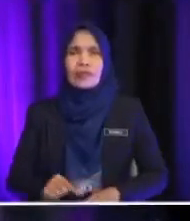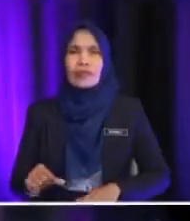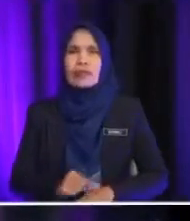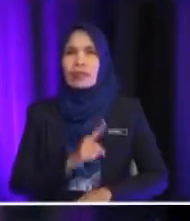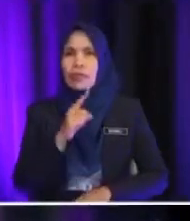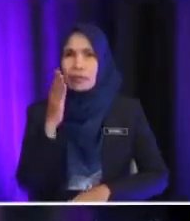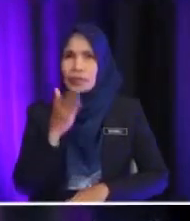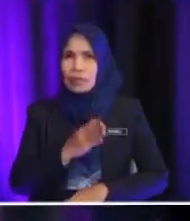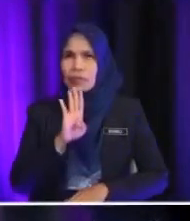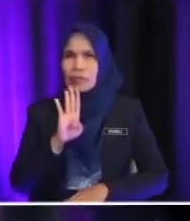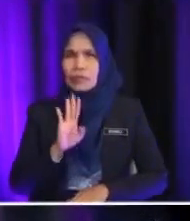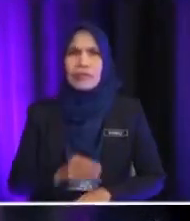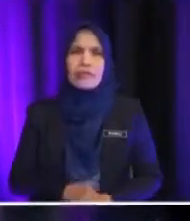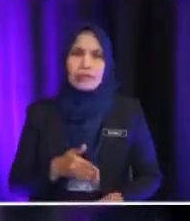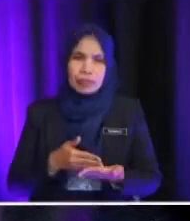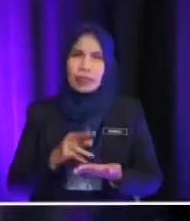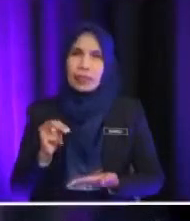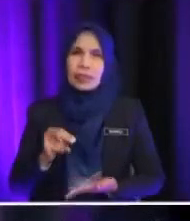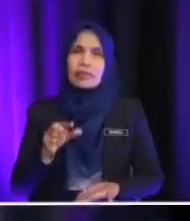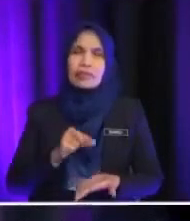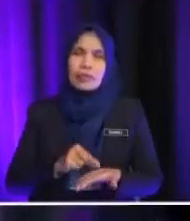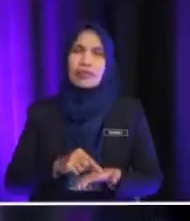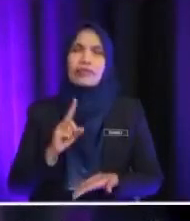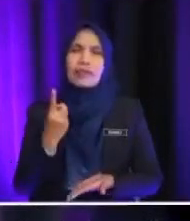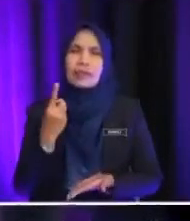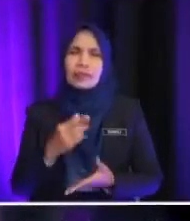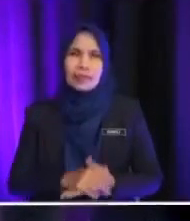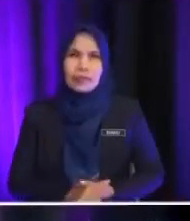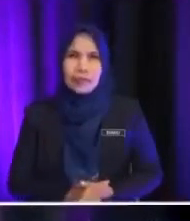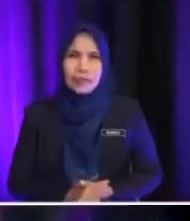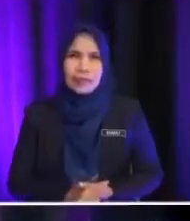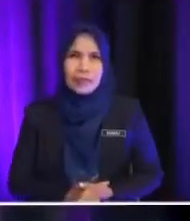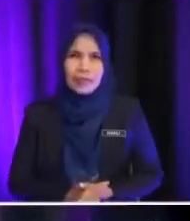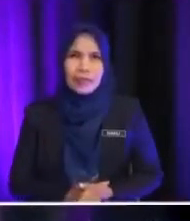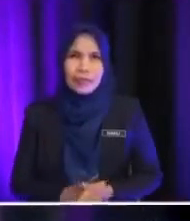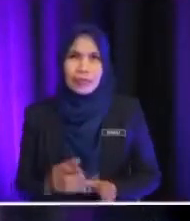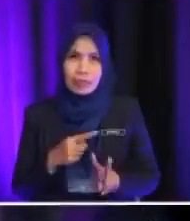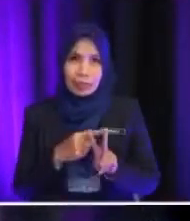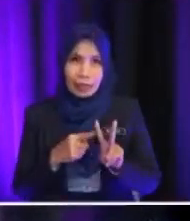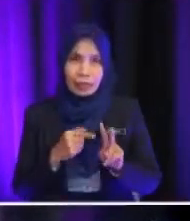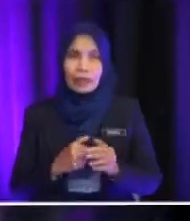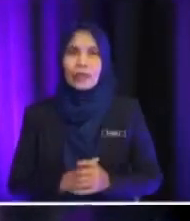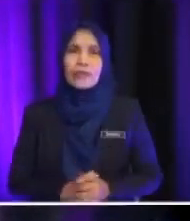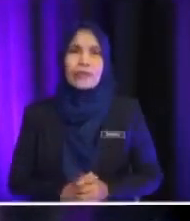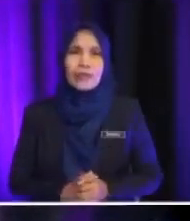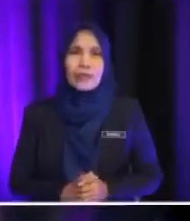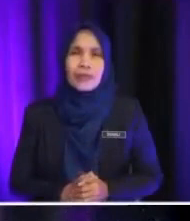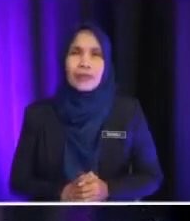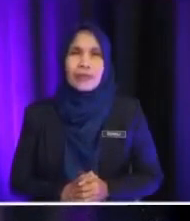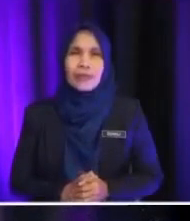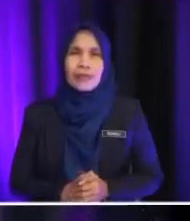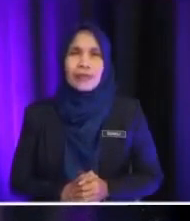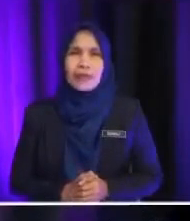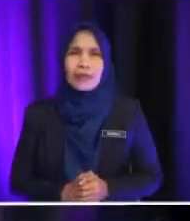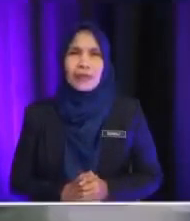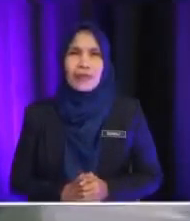ayam sahaja. Okey. Okey. Seterusnya cikgu? Okey, seterusnya kita ada... Ni contoh